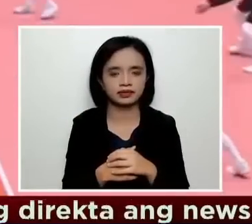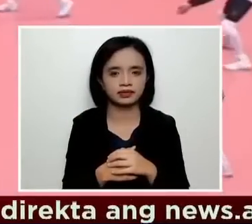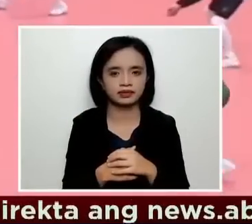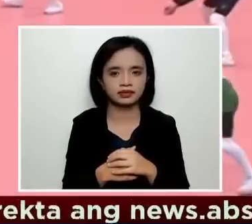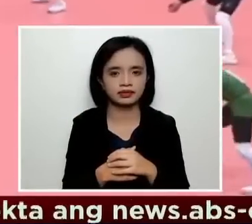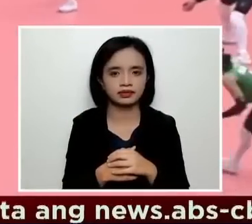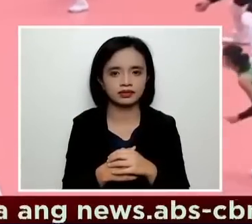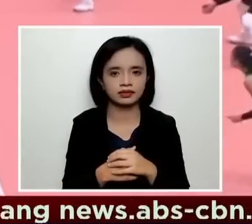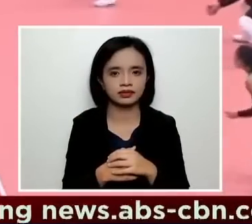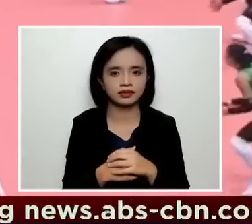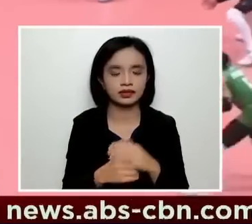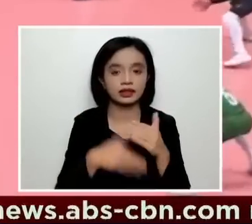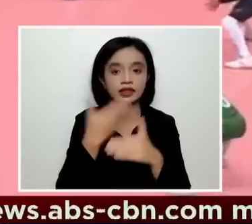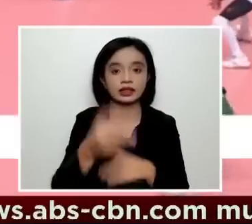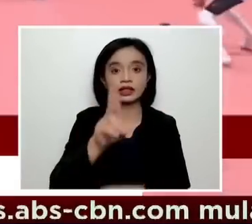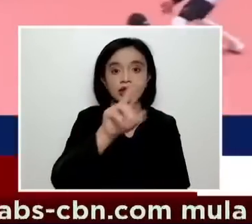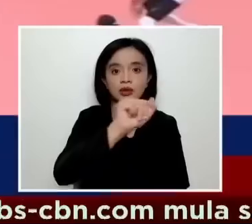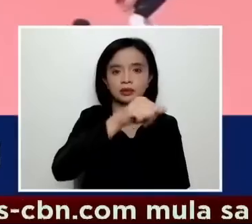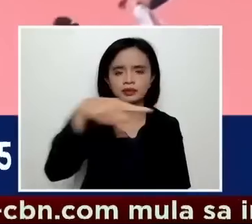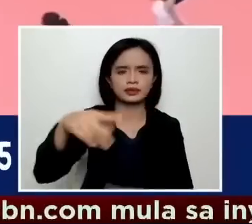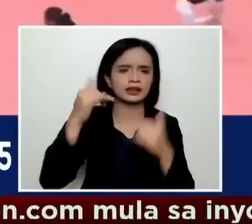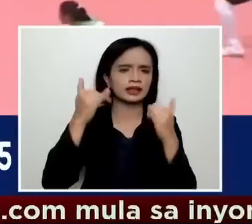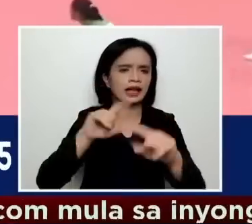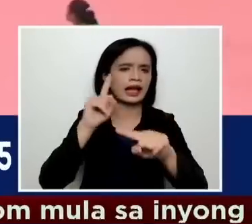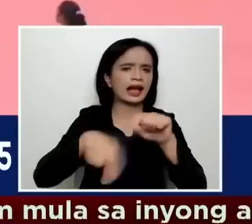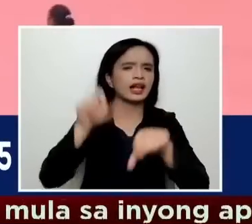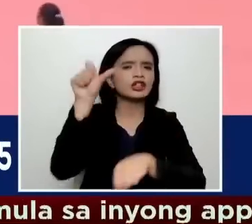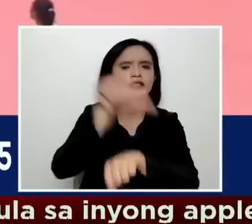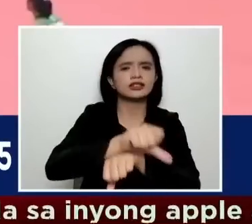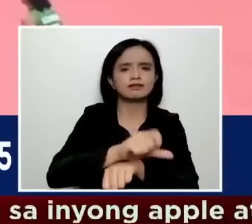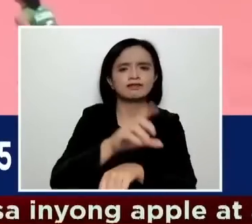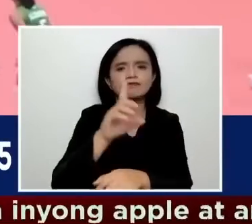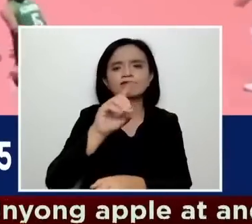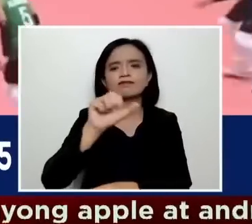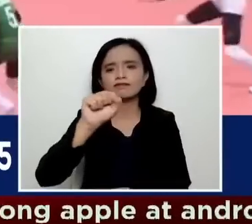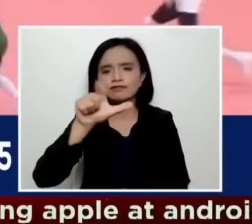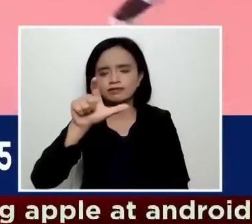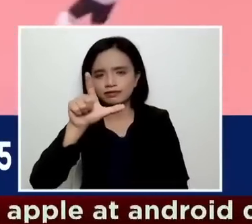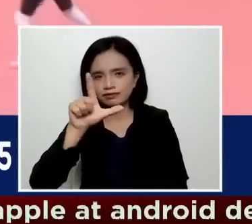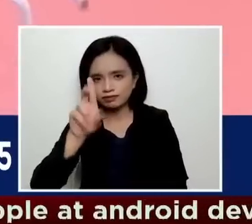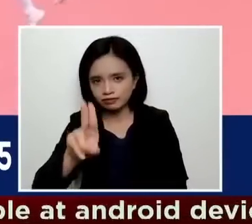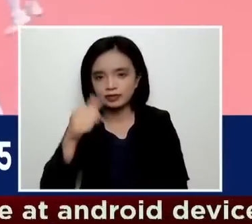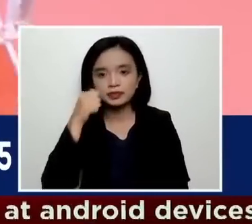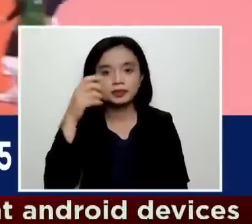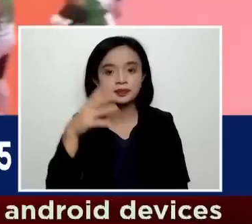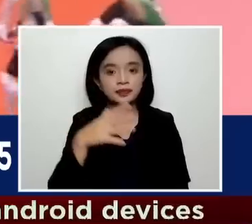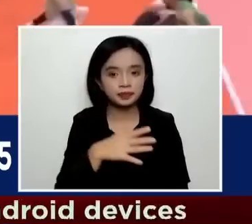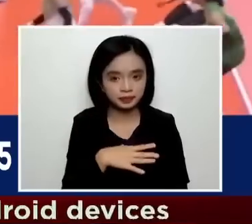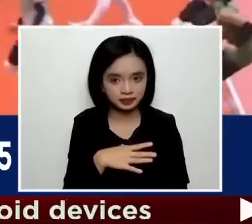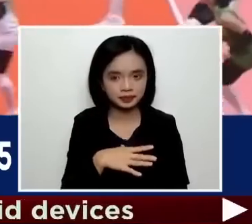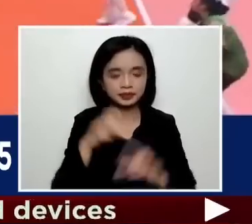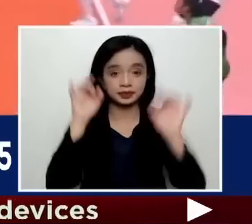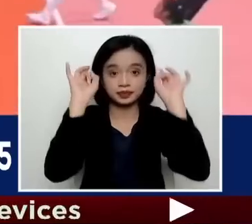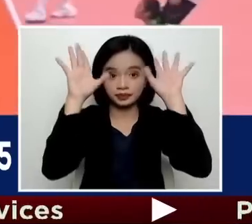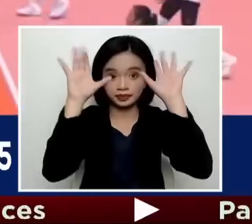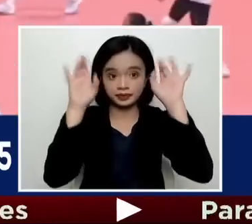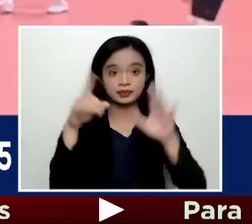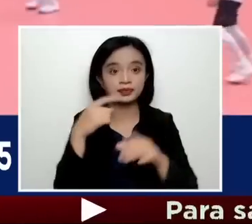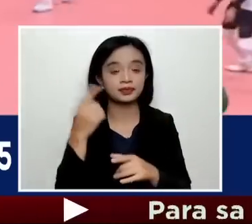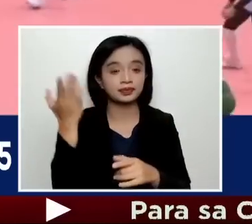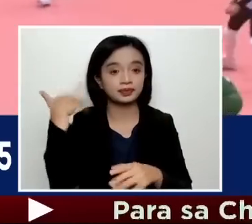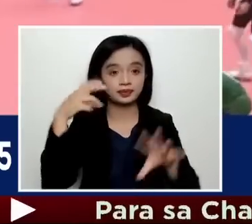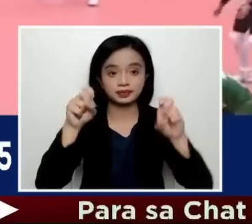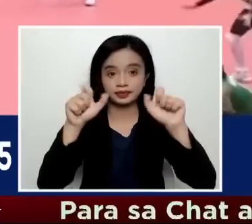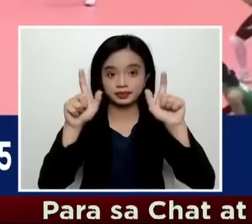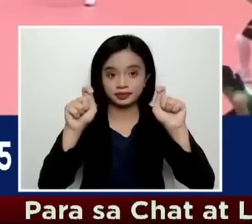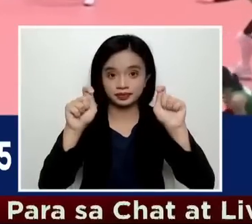Sa UAAP naman, undefeated pa rin ang De La Salle University Lady Spikers sa Season 85 Women's Volleyball. Tinalo nila nitong weekend ang